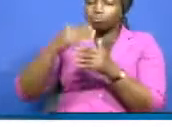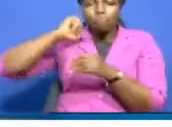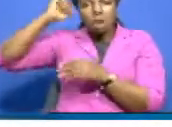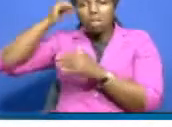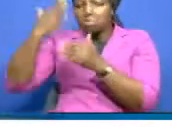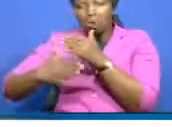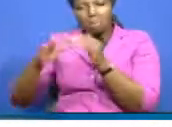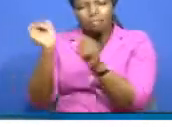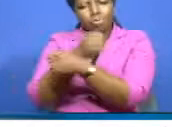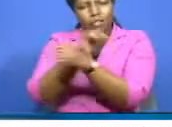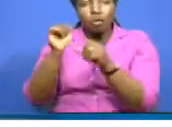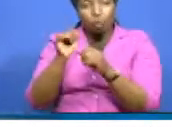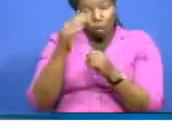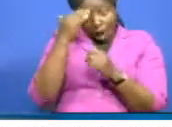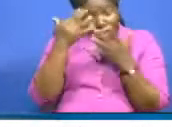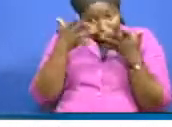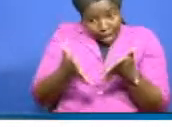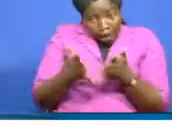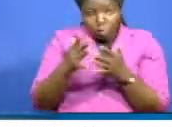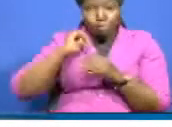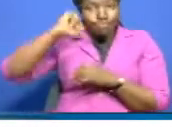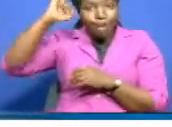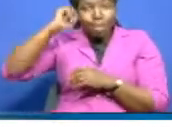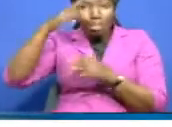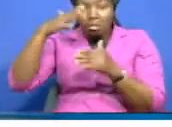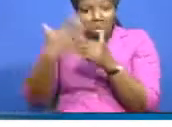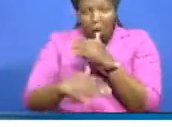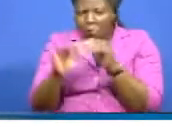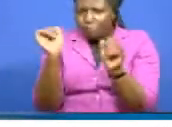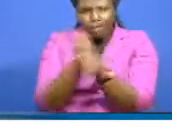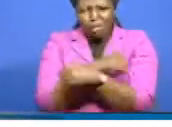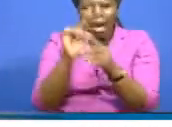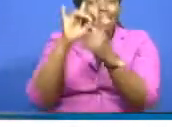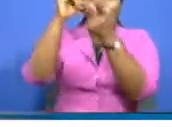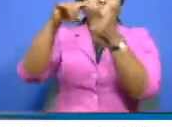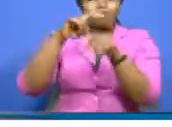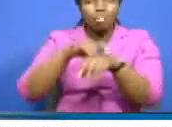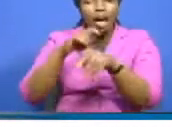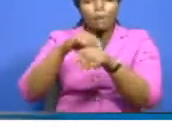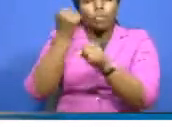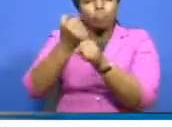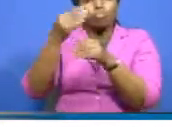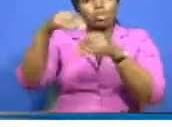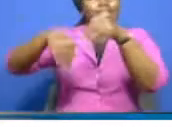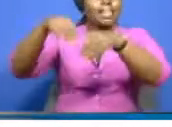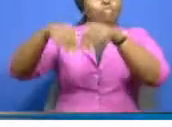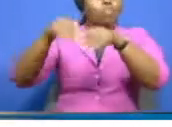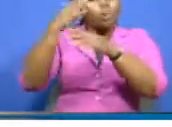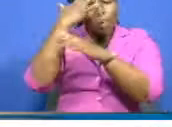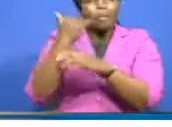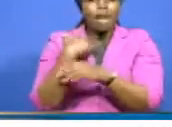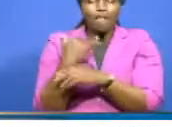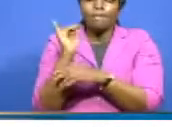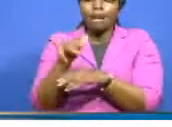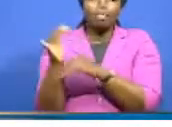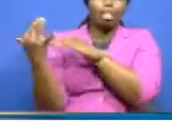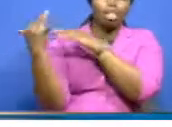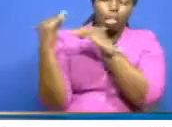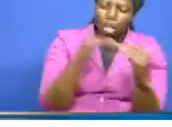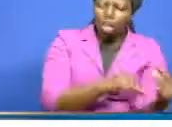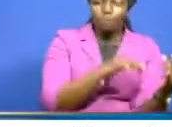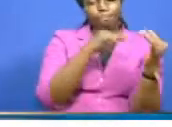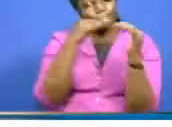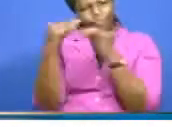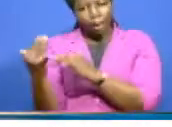ambacho Nancy nakwambia siasa ya saizi haitasimama hadi ambapo tutafikia uchaguzi, kwa sababu kuna ile vuta ni kuvute kati